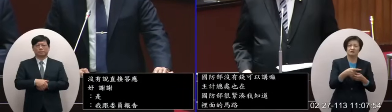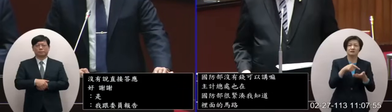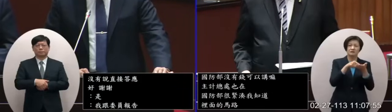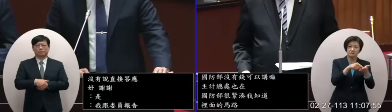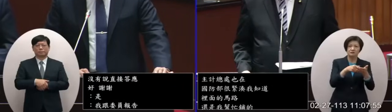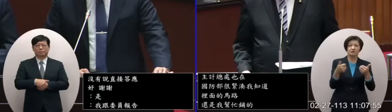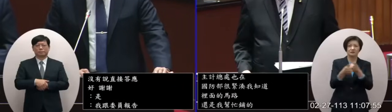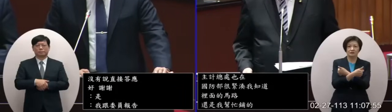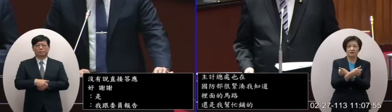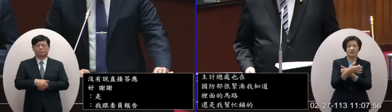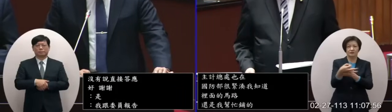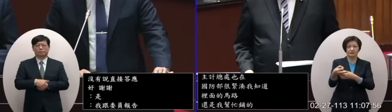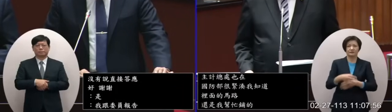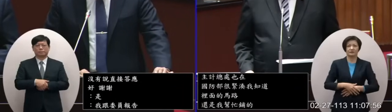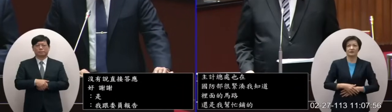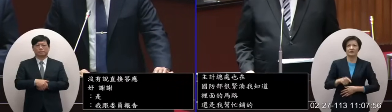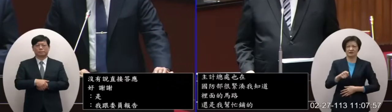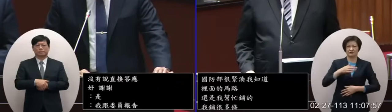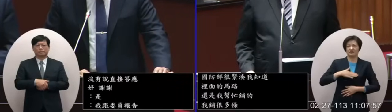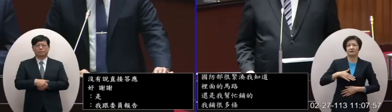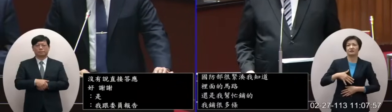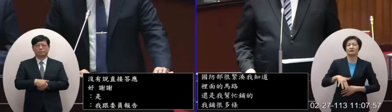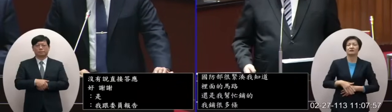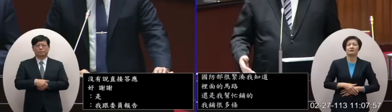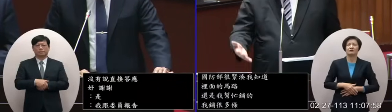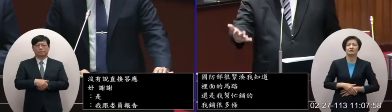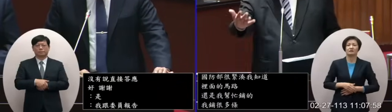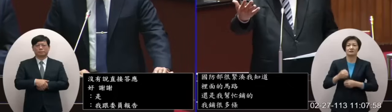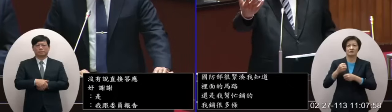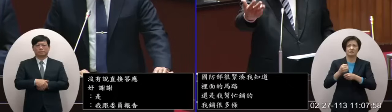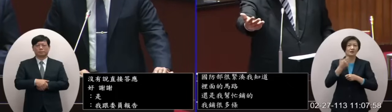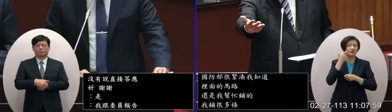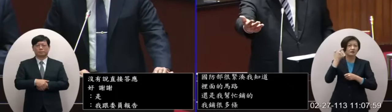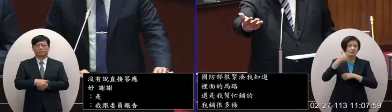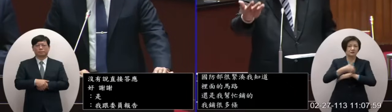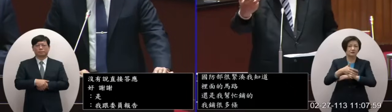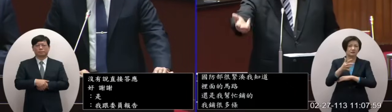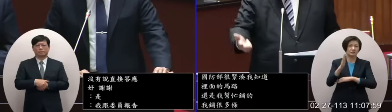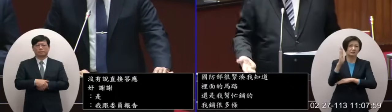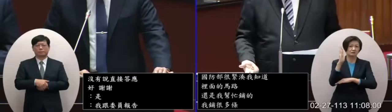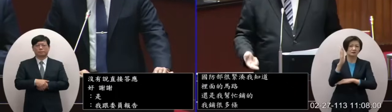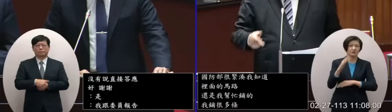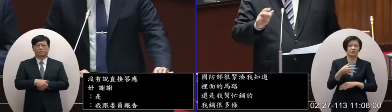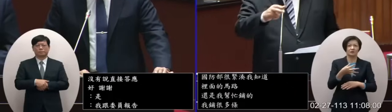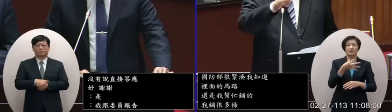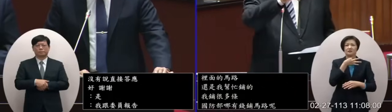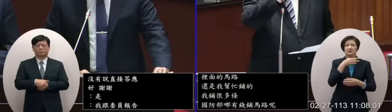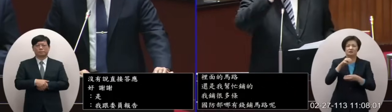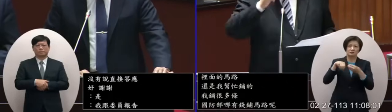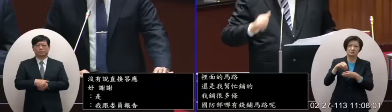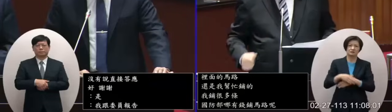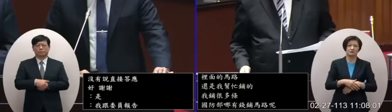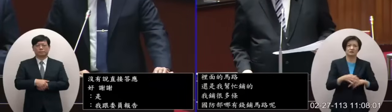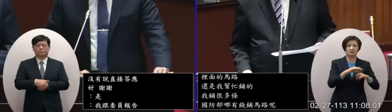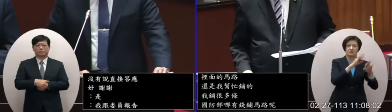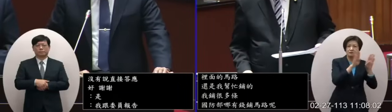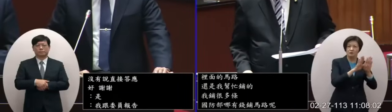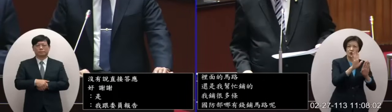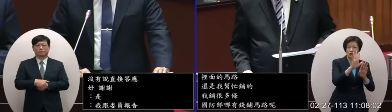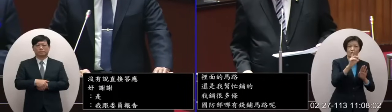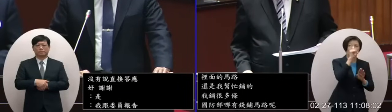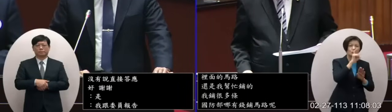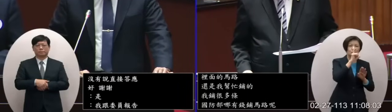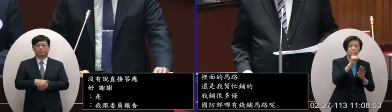我们县政府穷的你也知道， 对吧？ 一个是澎湖，一个是马祖，金门有个酒厂在那个地